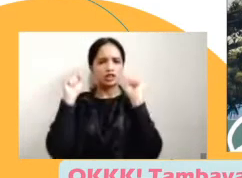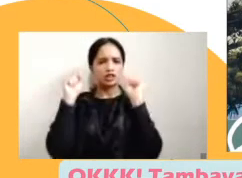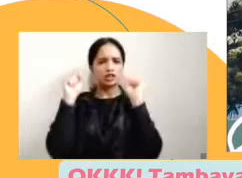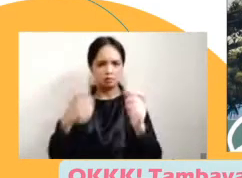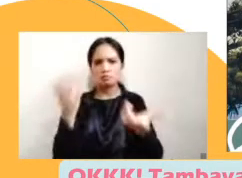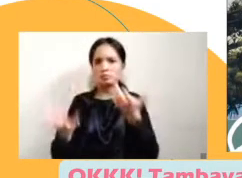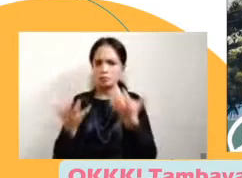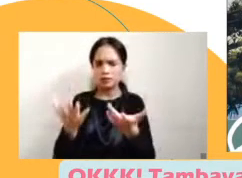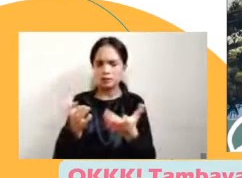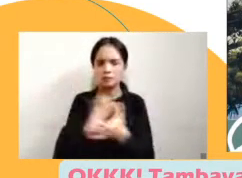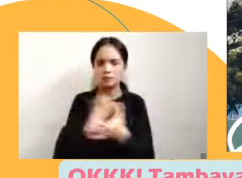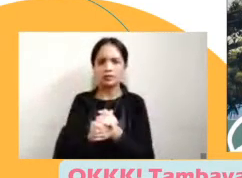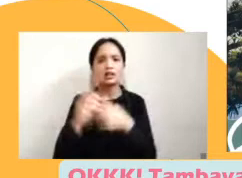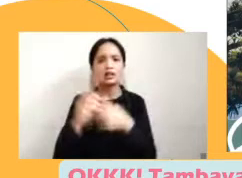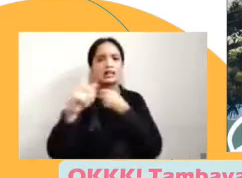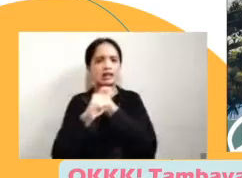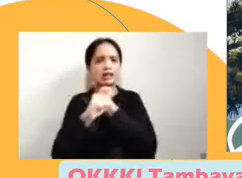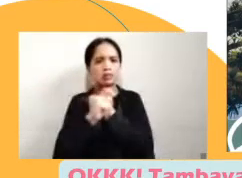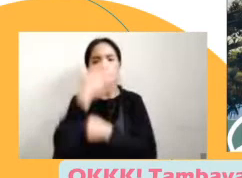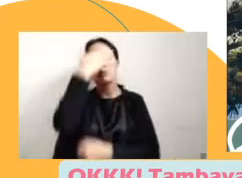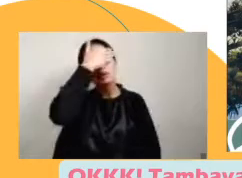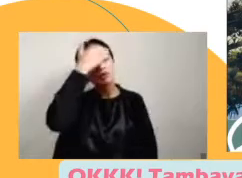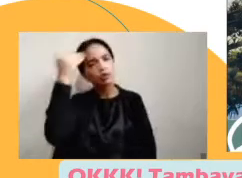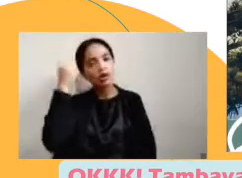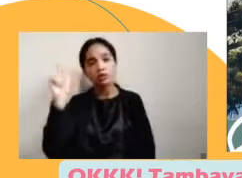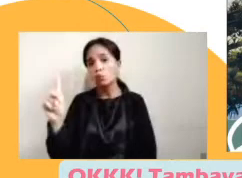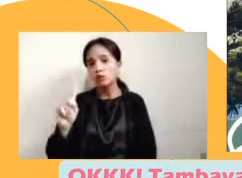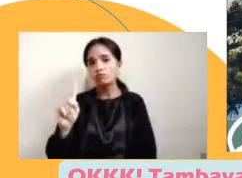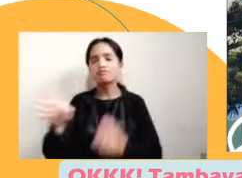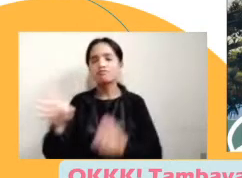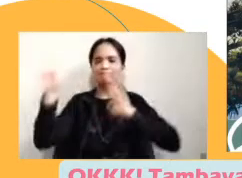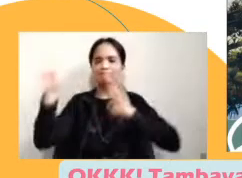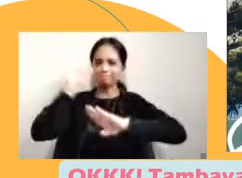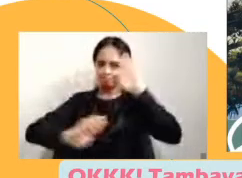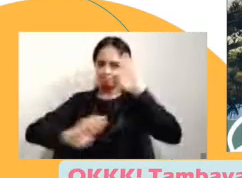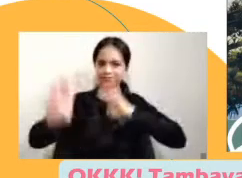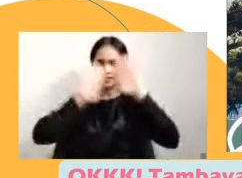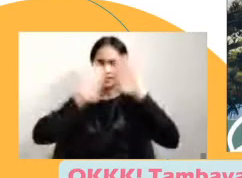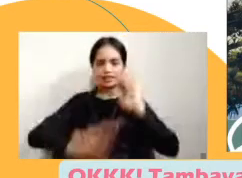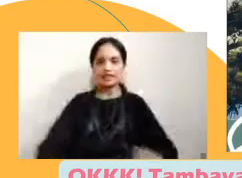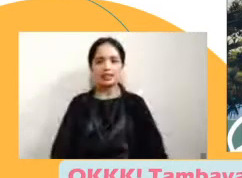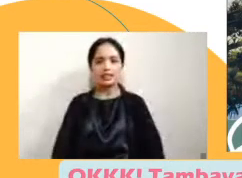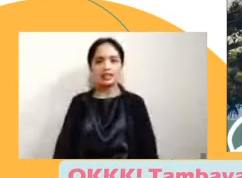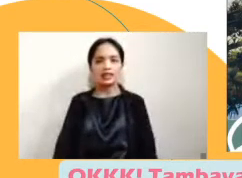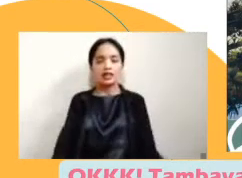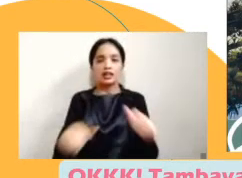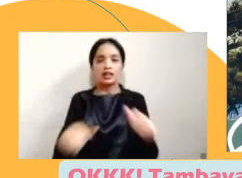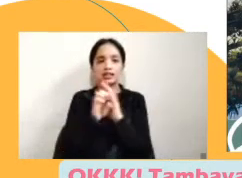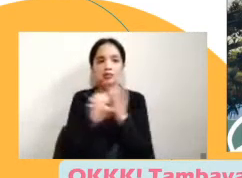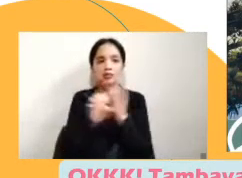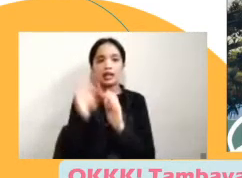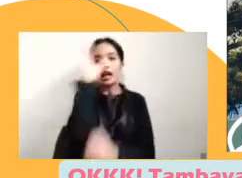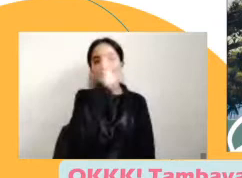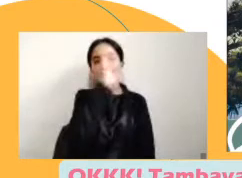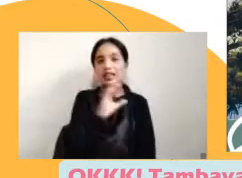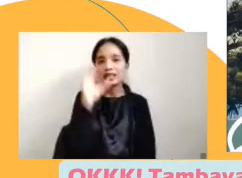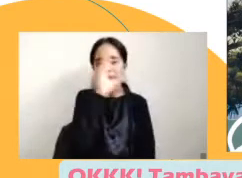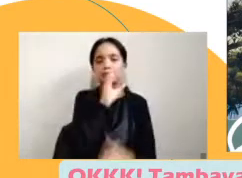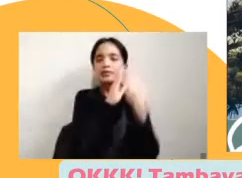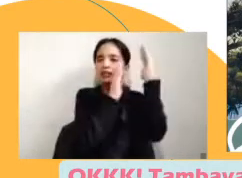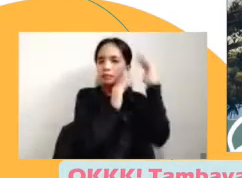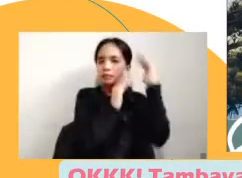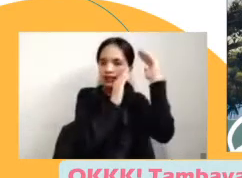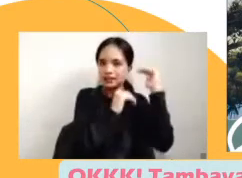na pansamantala makalimutan muna yung problema, no? No, parang maghanap ng pag-asa, no? Ayan,